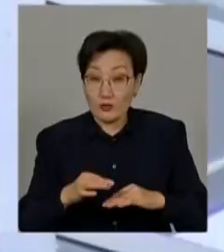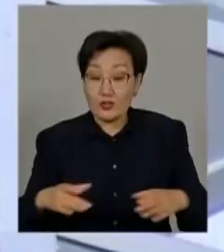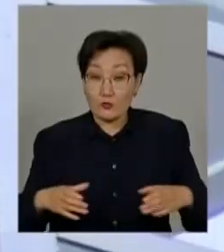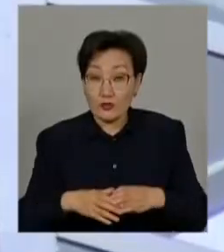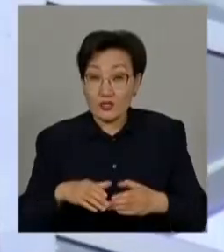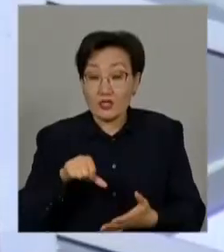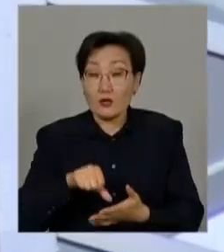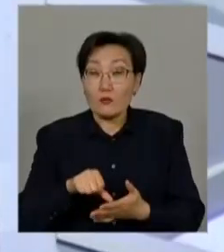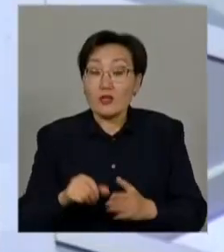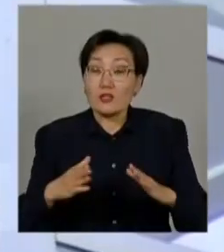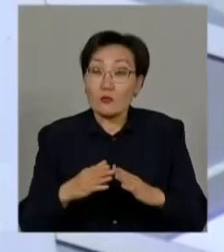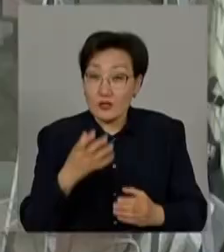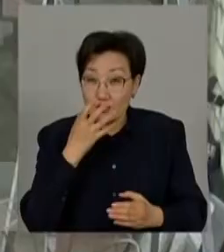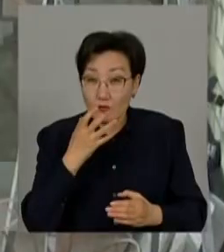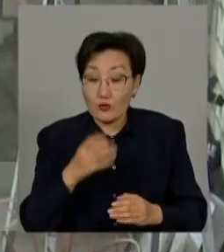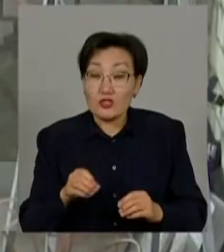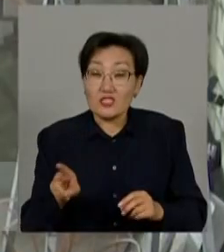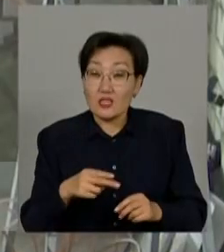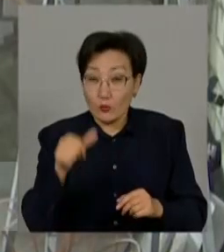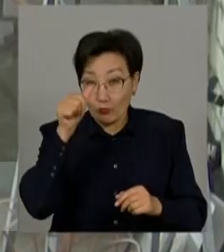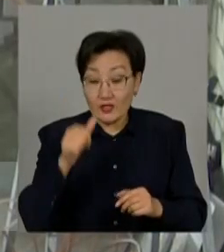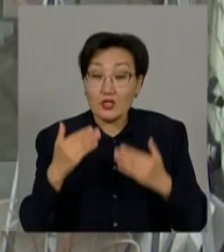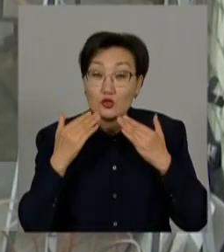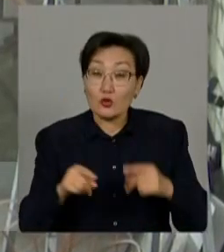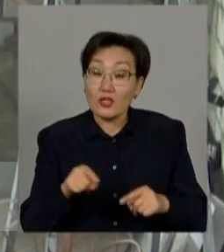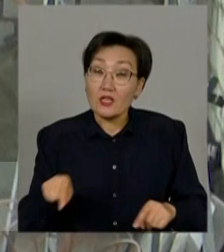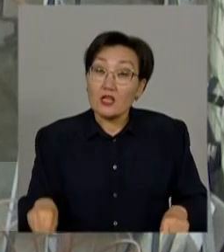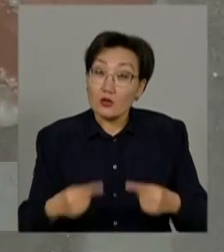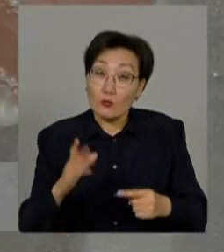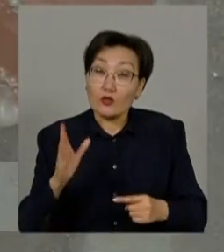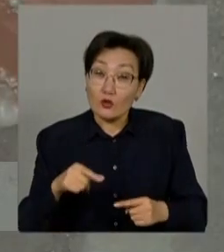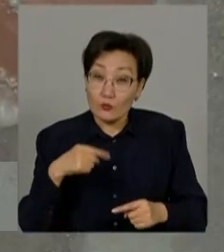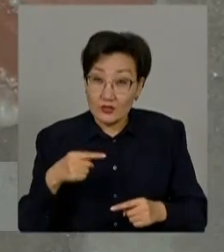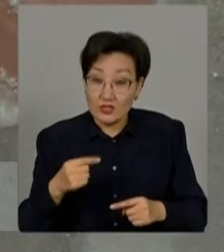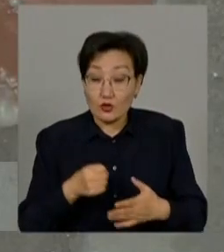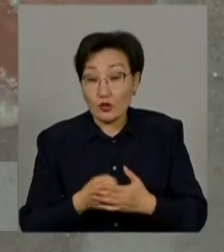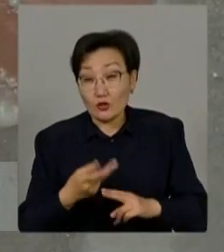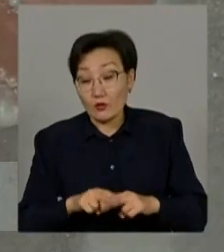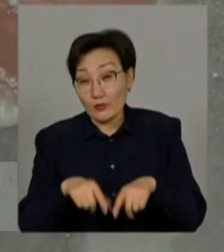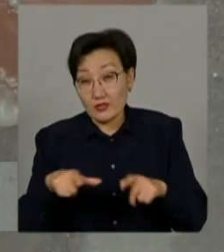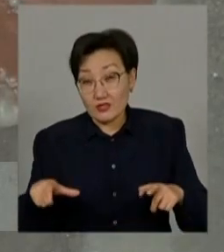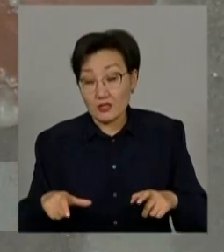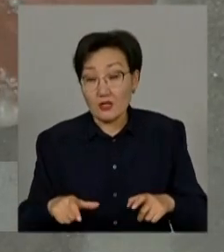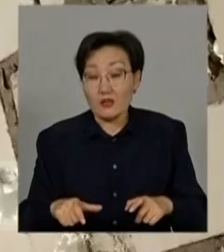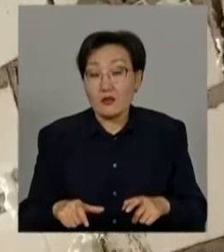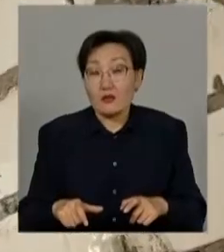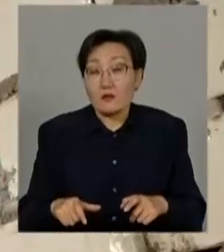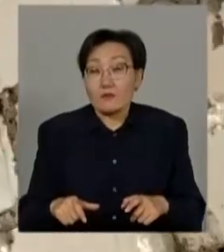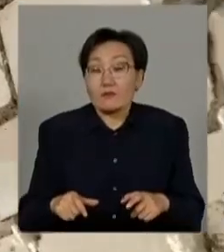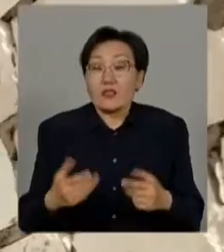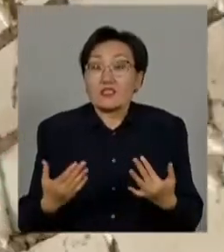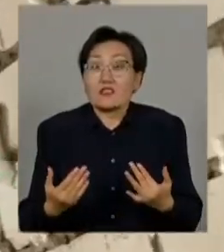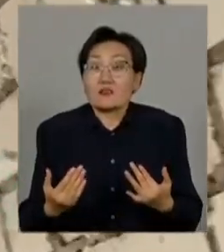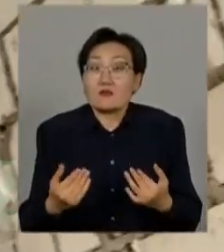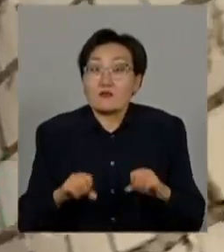өкілі үйді жылытудағы ақауды 90-ның соңына дейін ретке келтіреміз деп сендірді. Ал оған дейін тұрғындарға Алдаркөсенің шапанындай